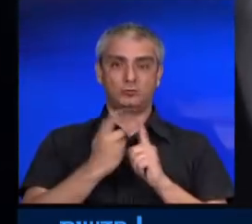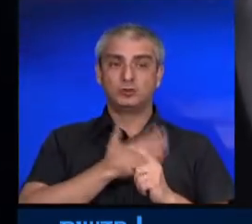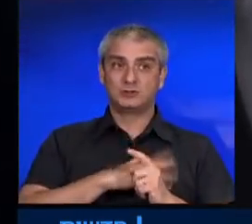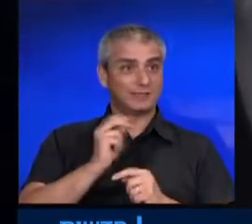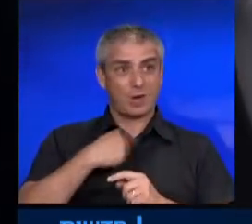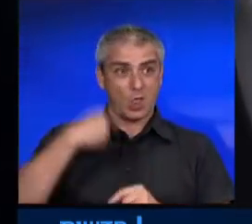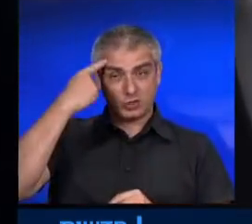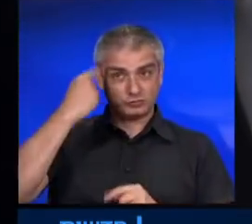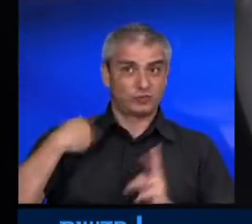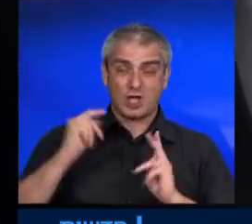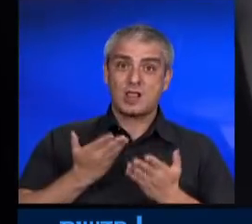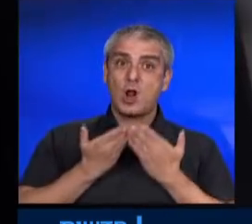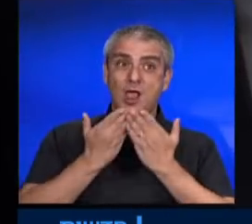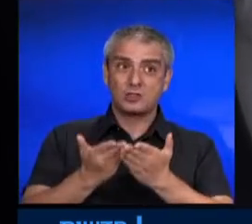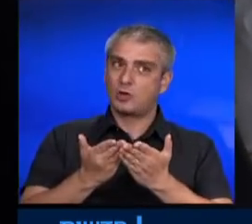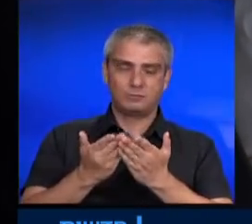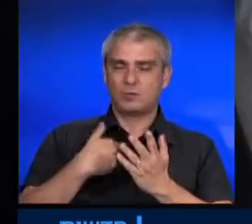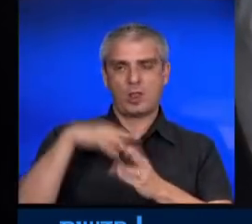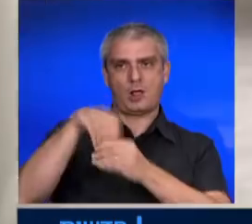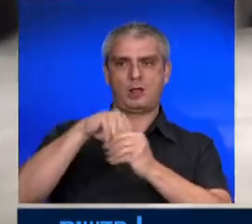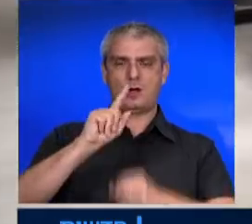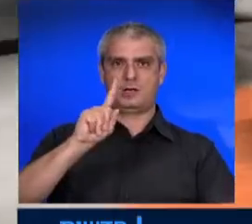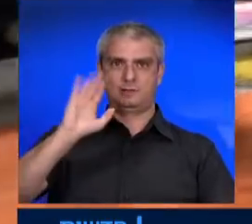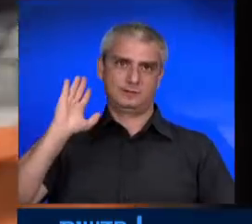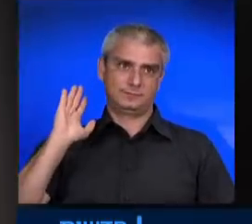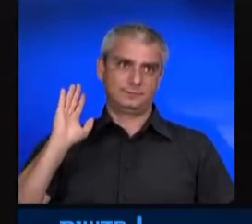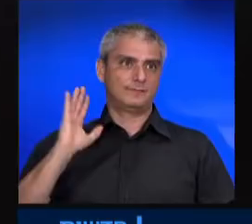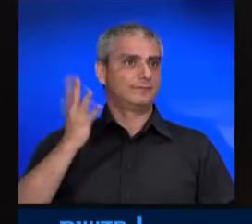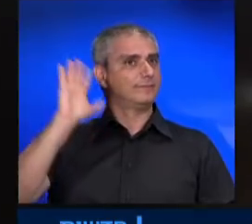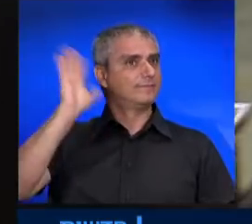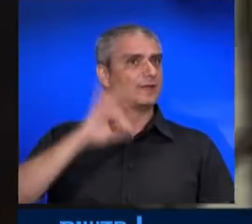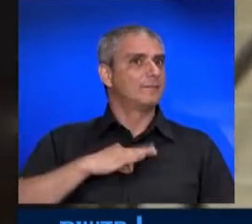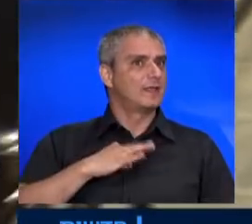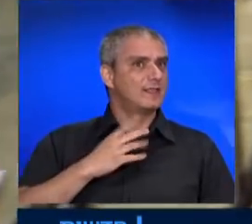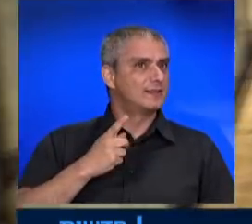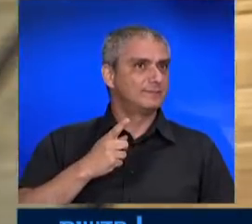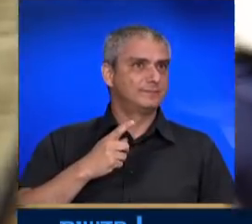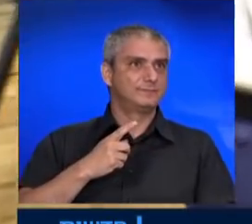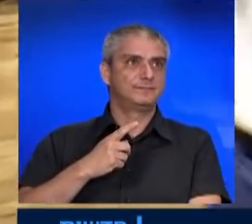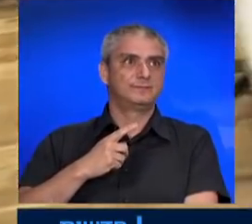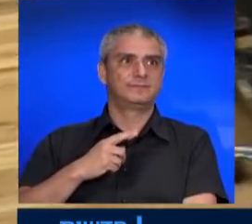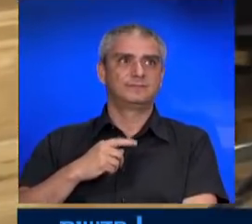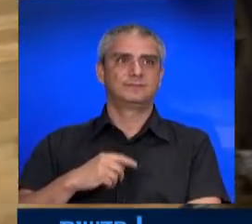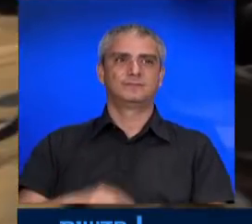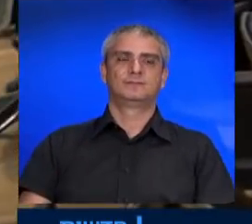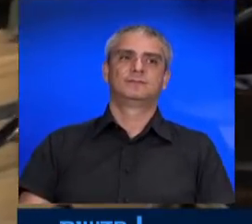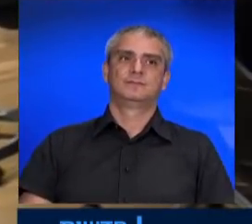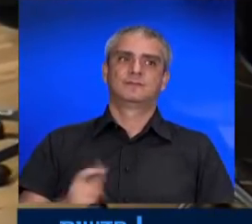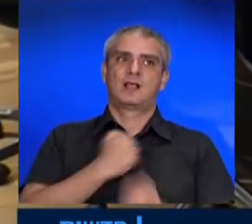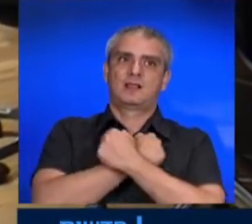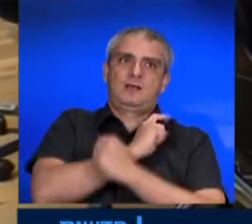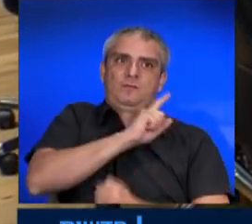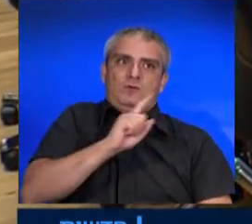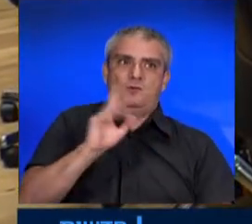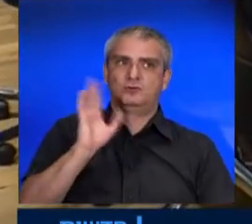חושב שאני יכול לתרום, לא הייתי נמצא שם. היי חבר'ה, מה העניינים? אל תחפקו אותי, אל תחפקו אותי, כן, כן, בדיוק. שלא